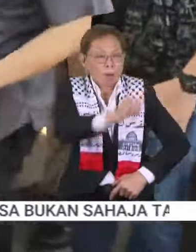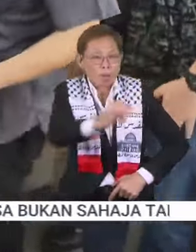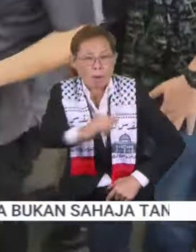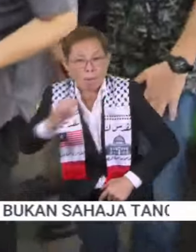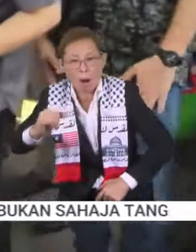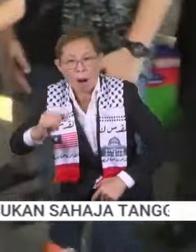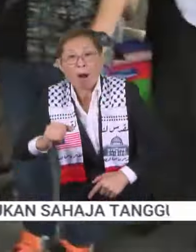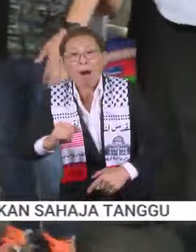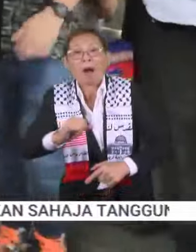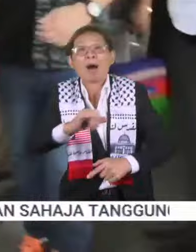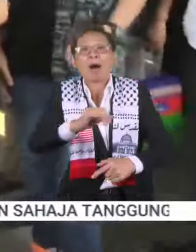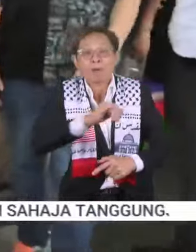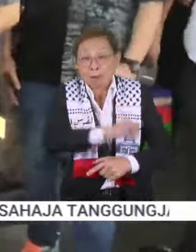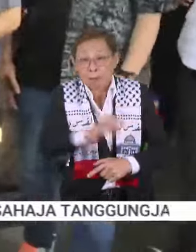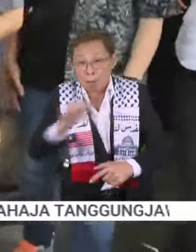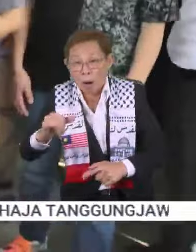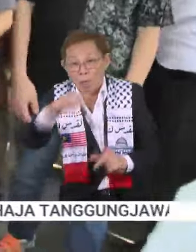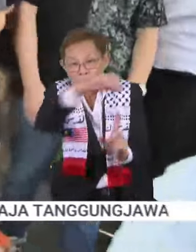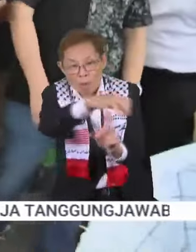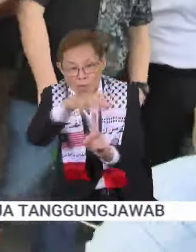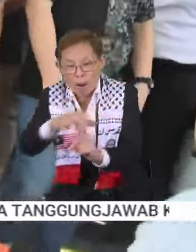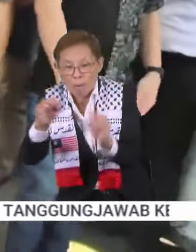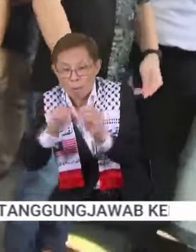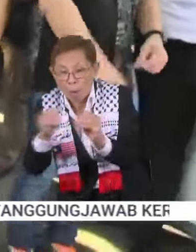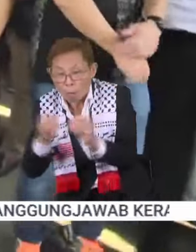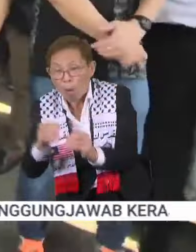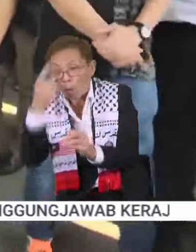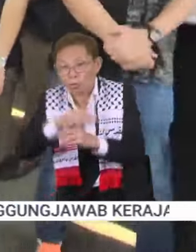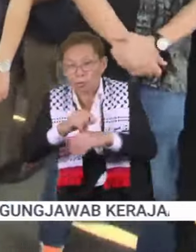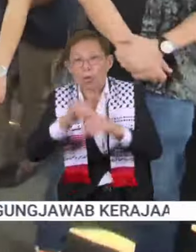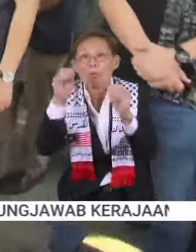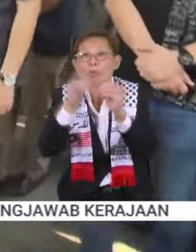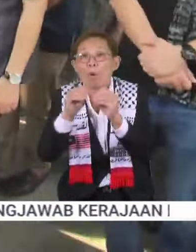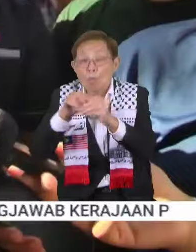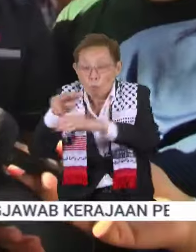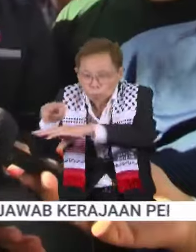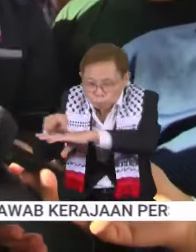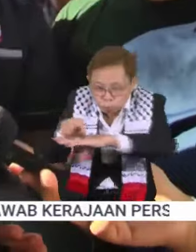tumpuan pengguna dipertingkat untuk mempergiat pemantauan